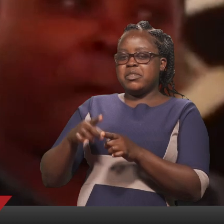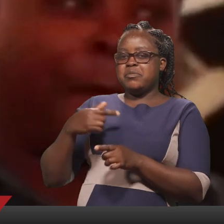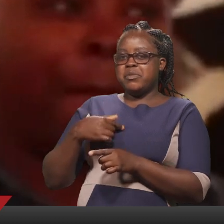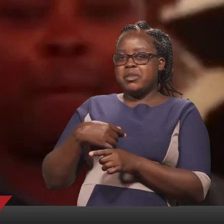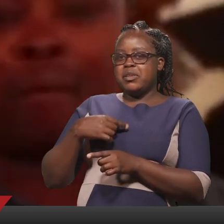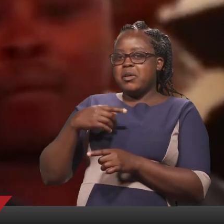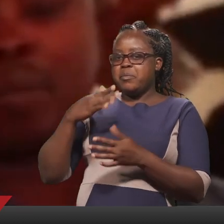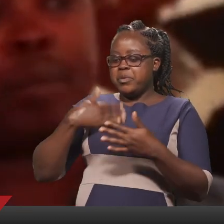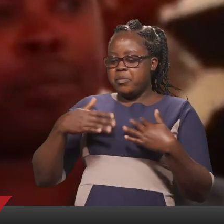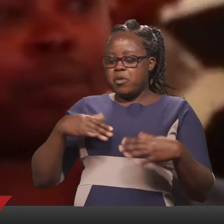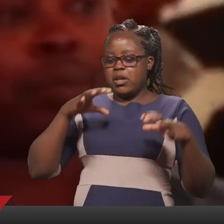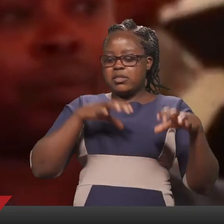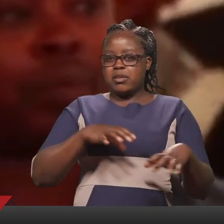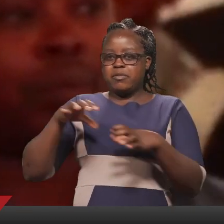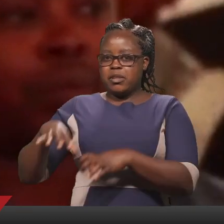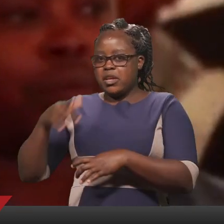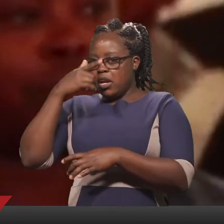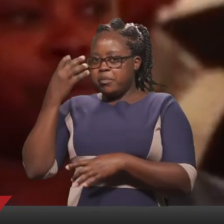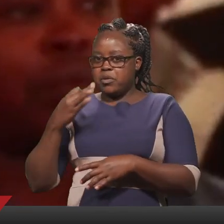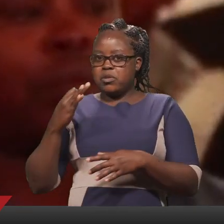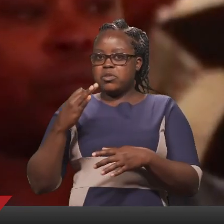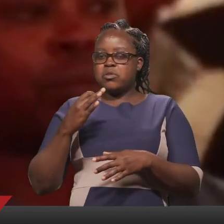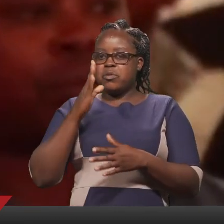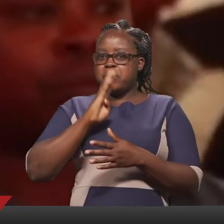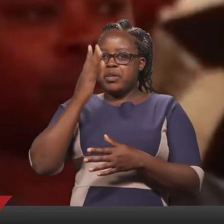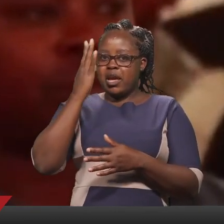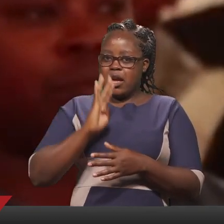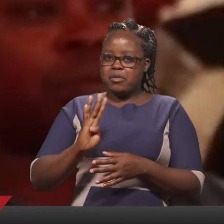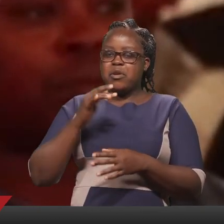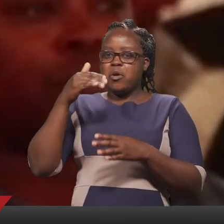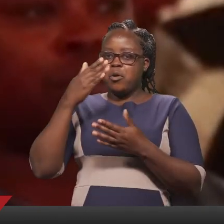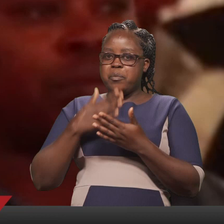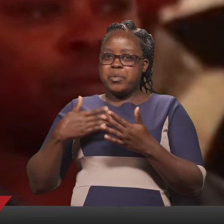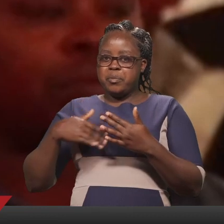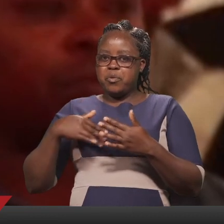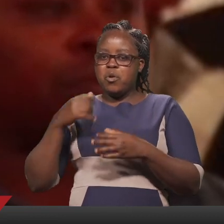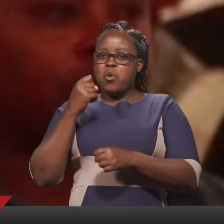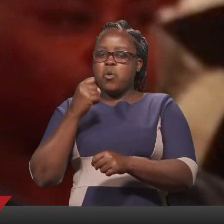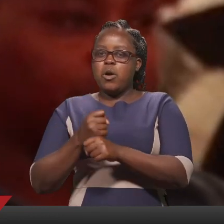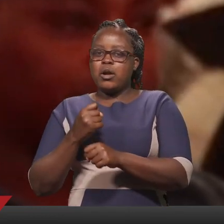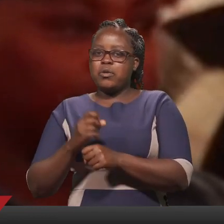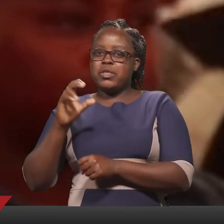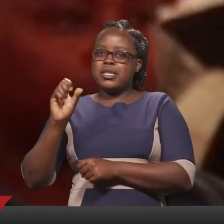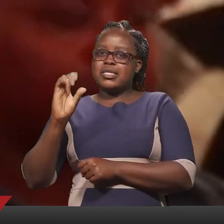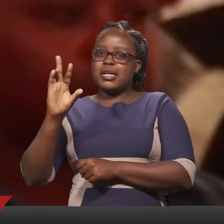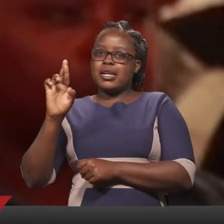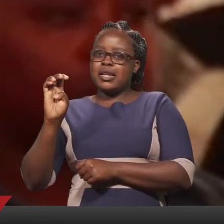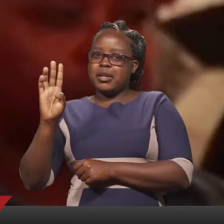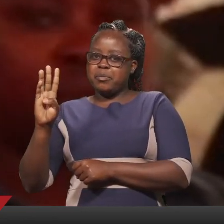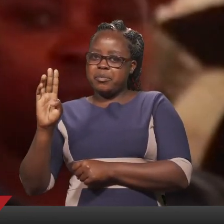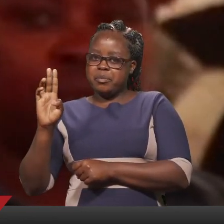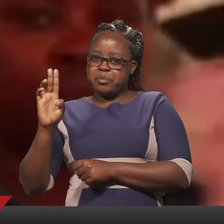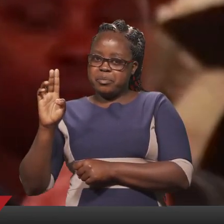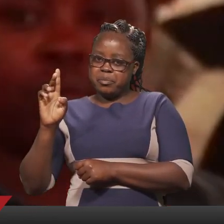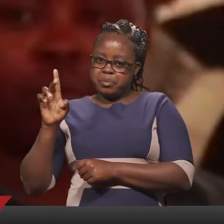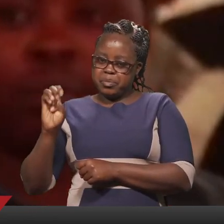mimi, unakula mshahara. Watu wanaumia. Na kwa niaba ya watu wa scrap bana Nyandaka kutoka Nakuru, bana Sami kutoka